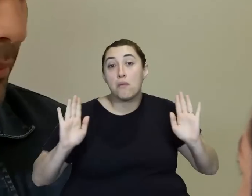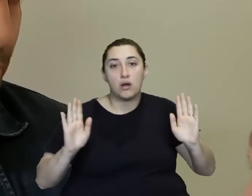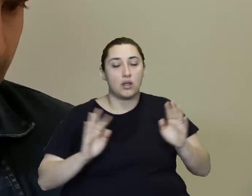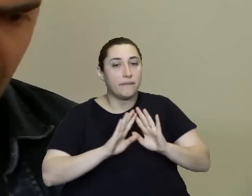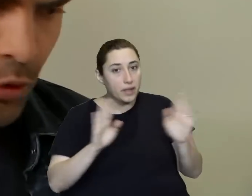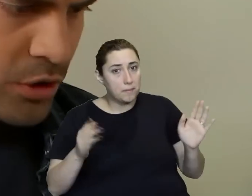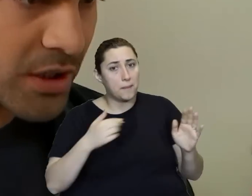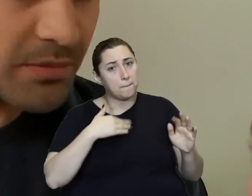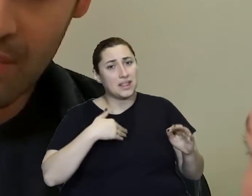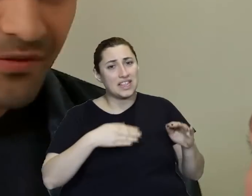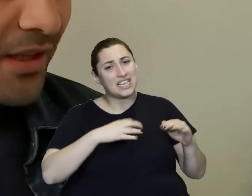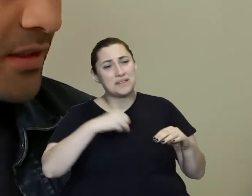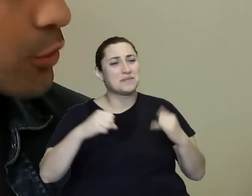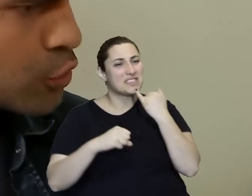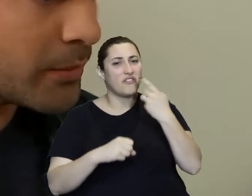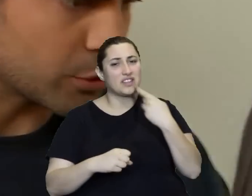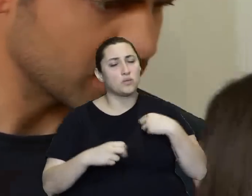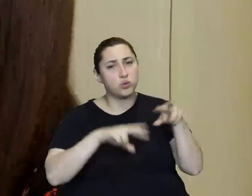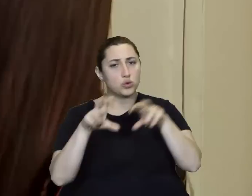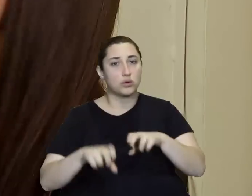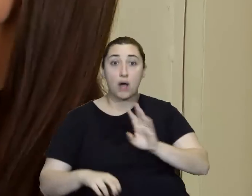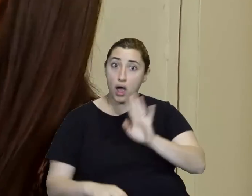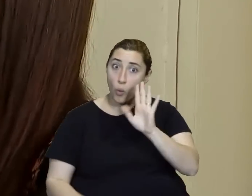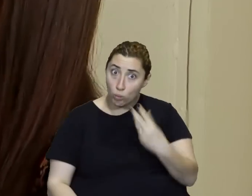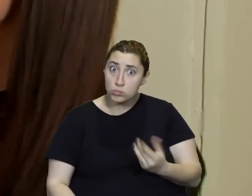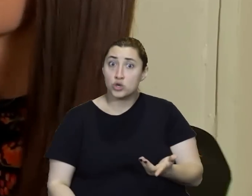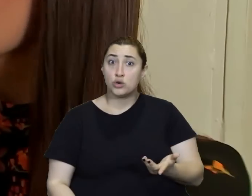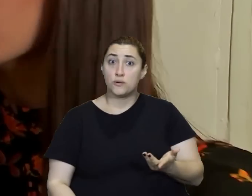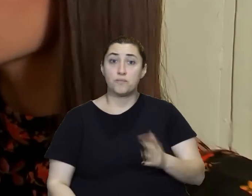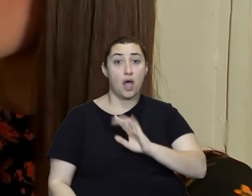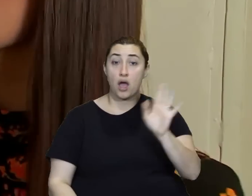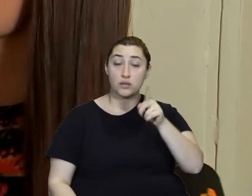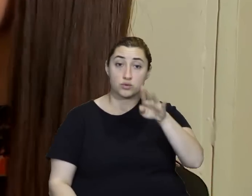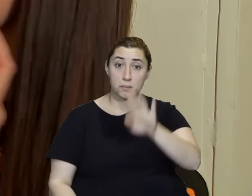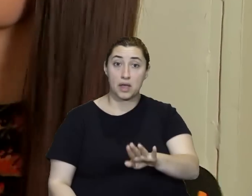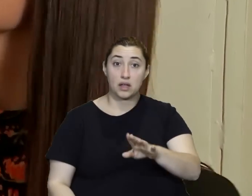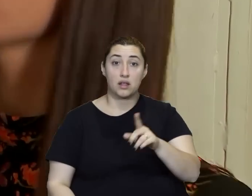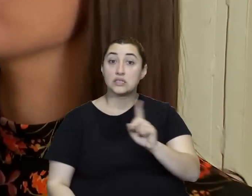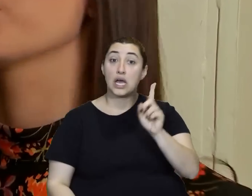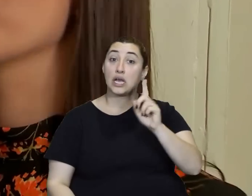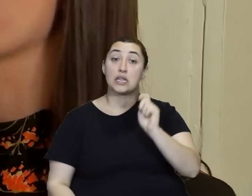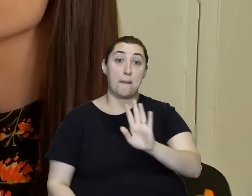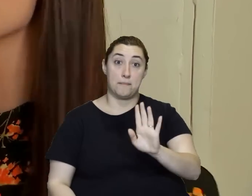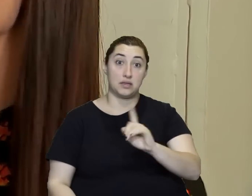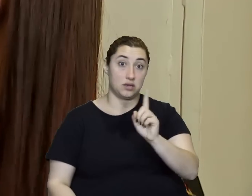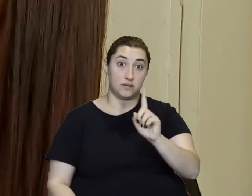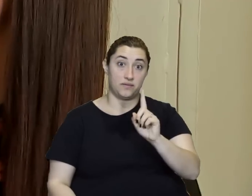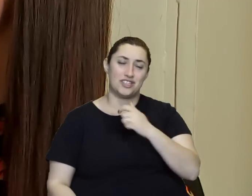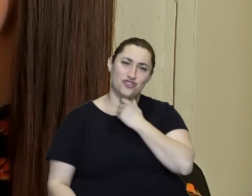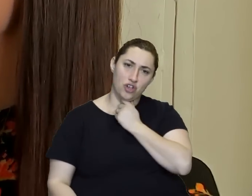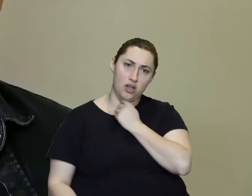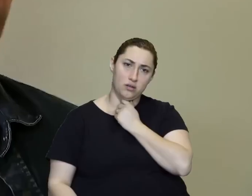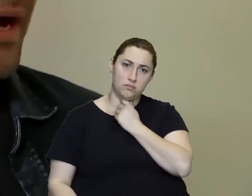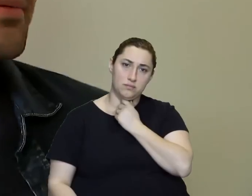Ya tamam, beni de götür içeri, misafir falan dersin. Otururum ben orada. Olur mu ya, olur mu öyle şey? Hayır, burada duracaksın. Bak sakın öyle bir şey yapayım deme. Sakın, rica